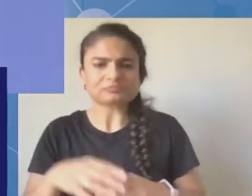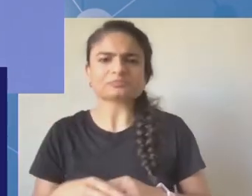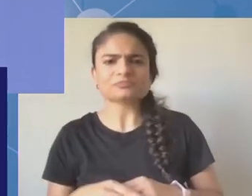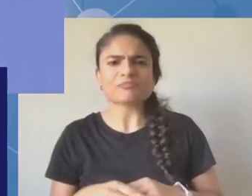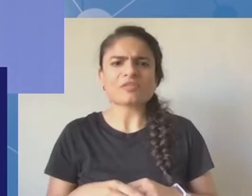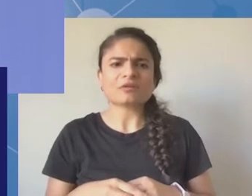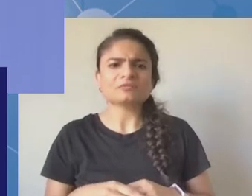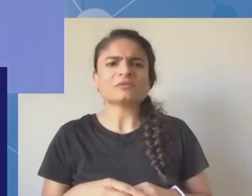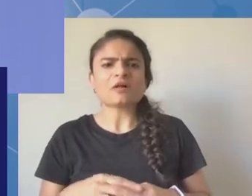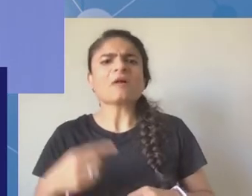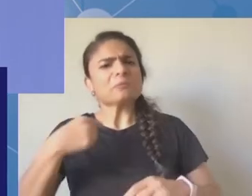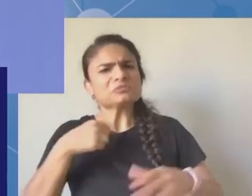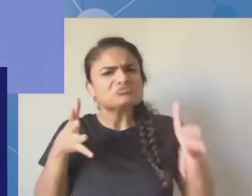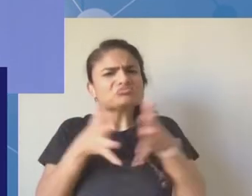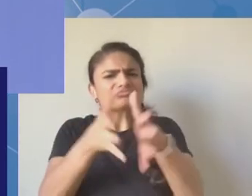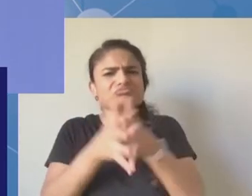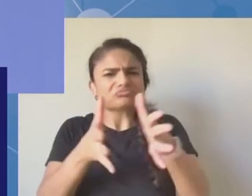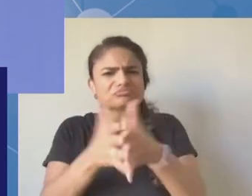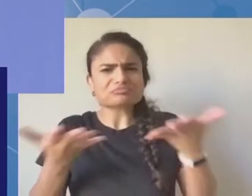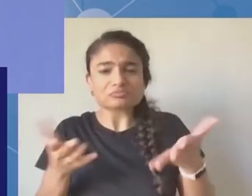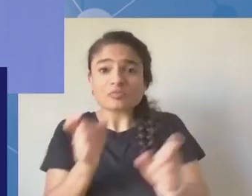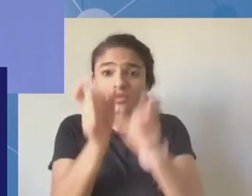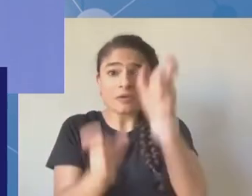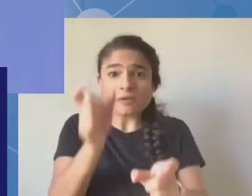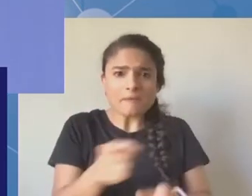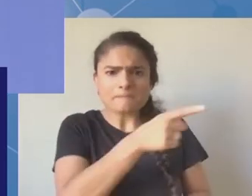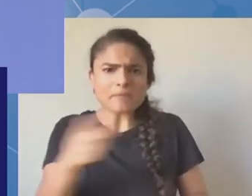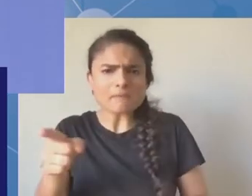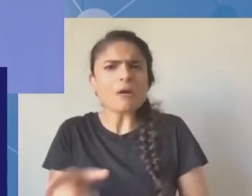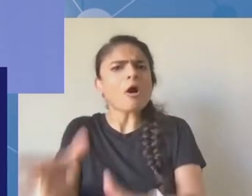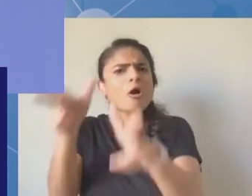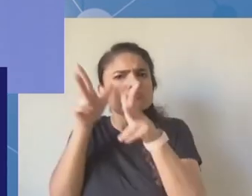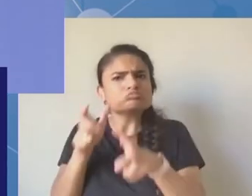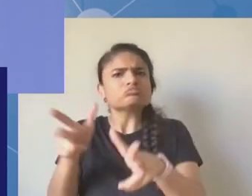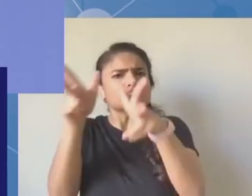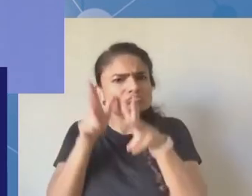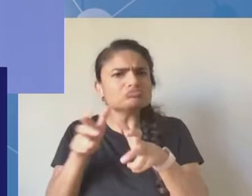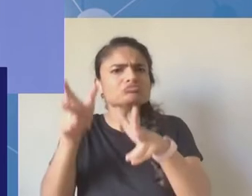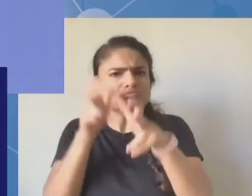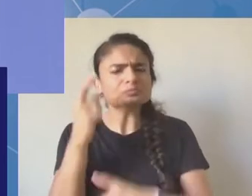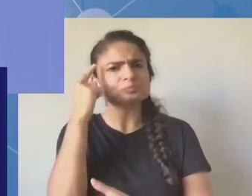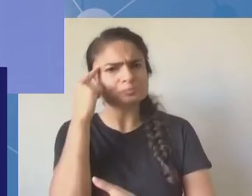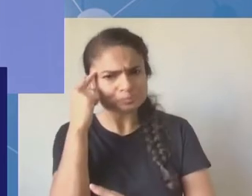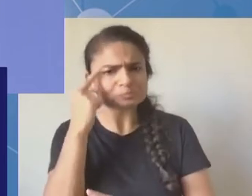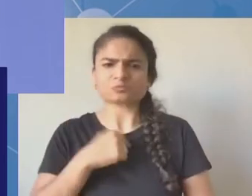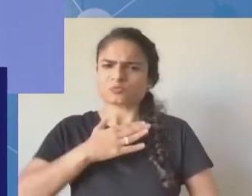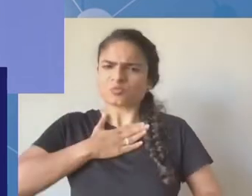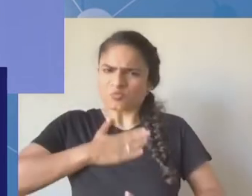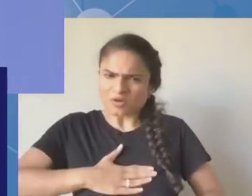الأشخاص الذين سيخاطبونكم باختصار بملاحظاتهم